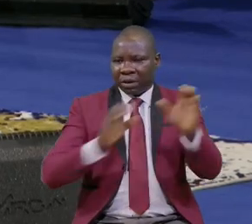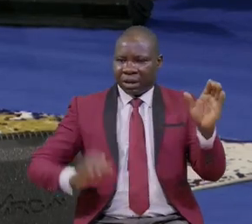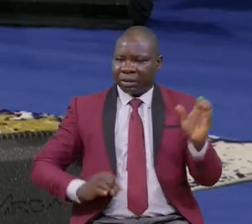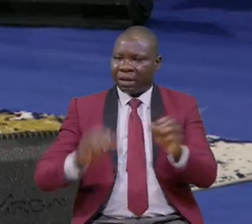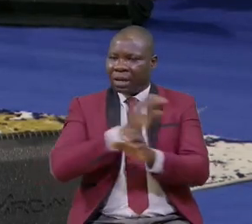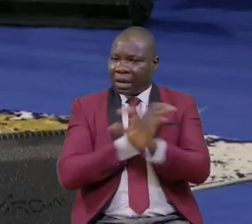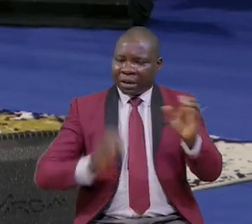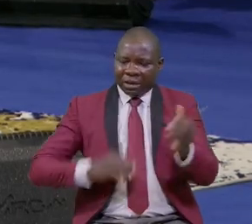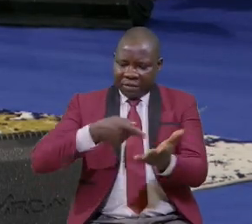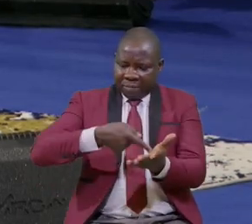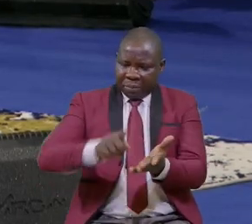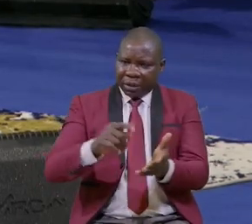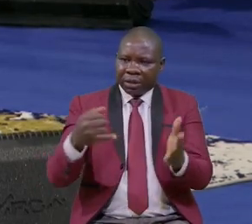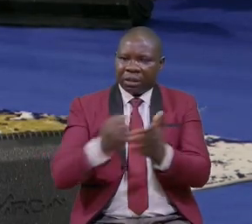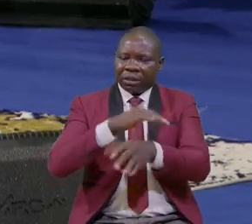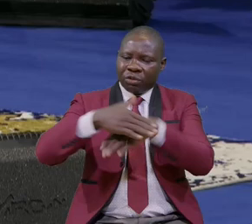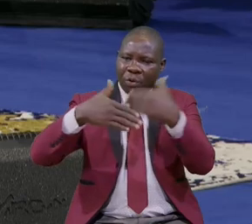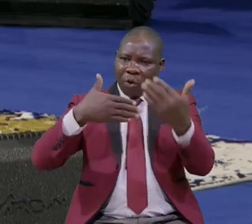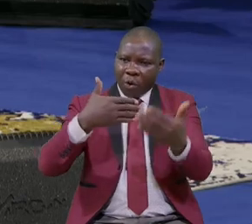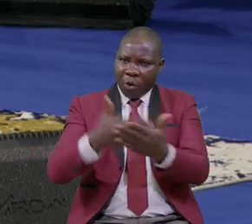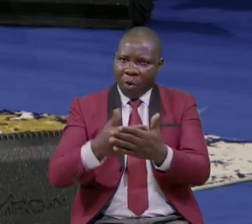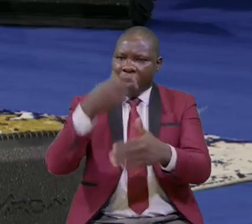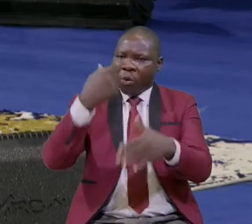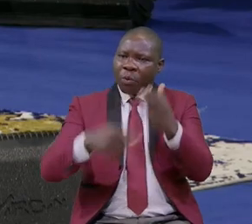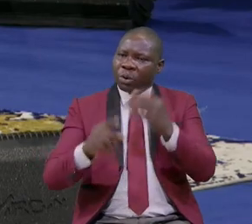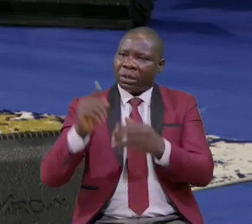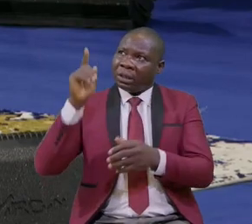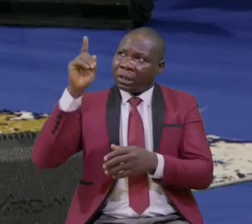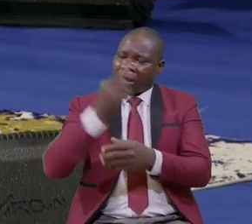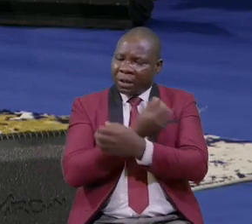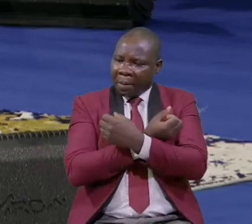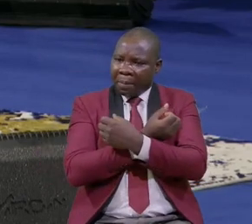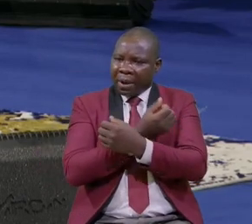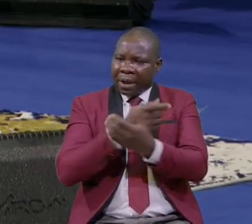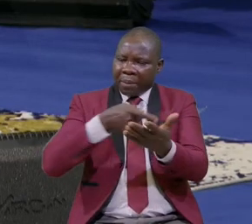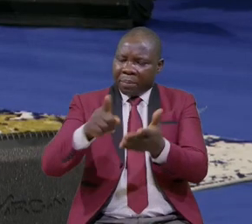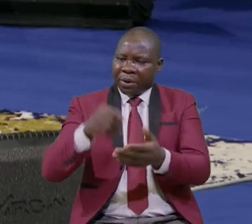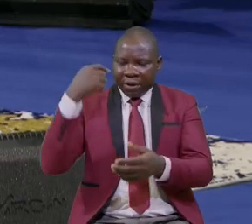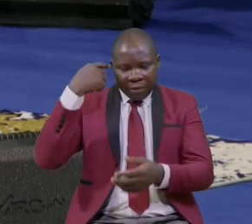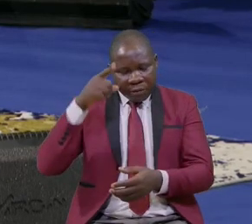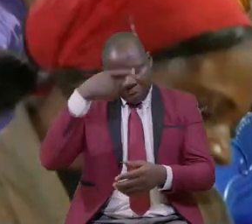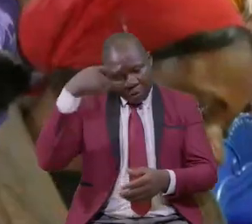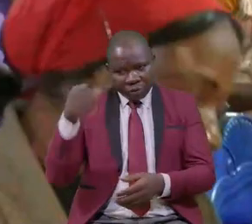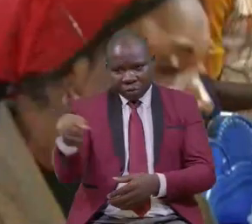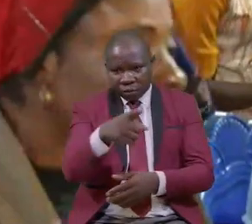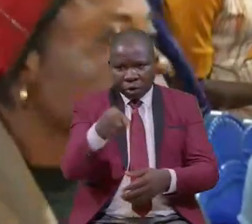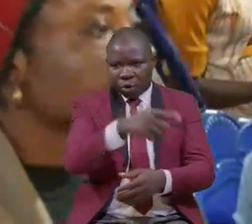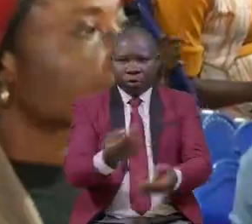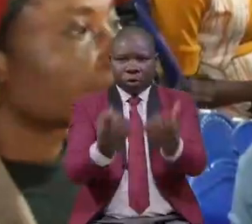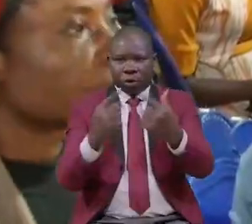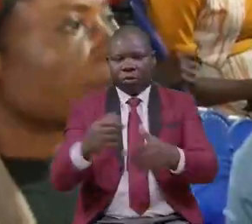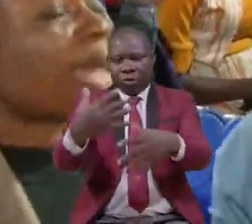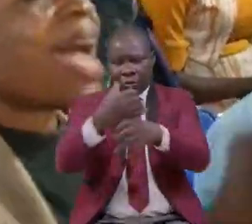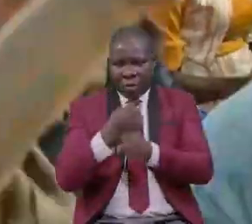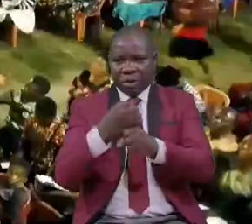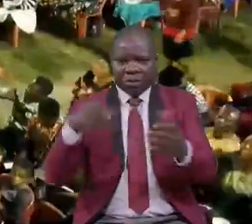payé. Et ce pourquoi il a payé en ta faveur, tu peux venir recevoir ce soir. Regarde